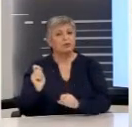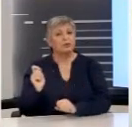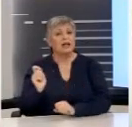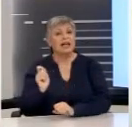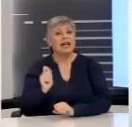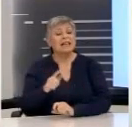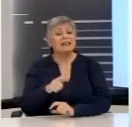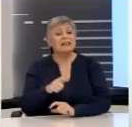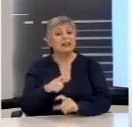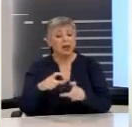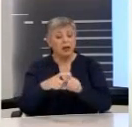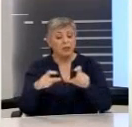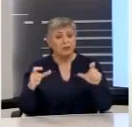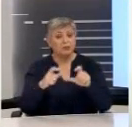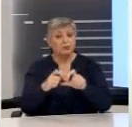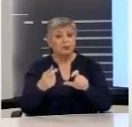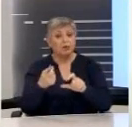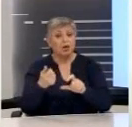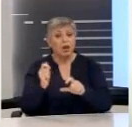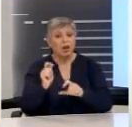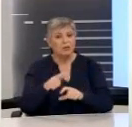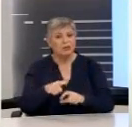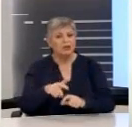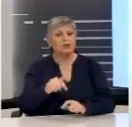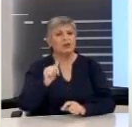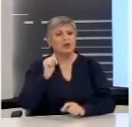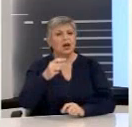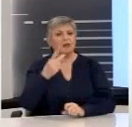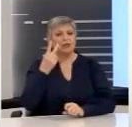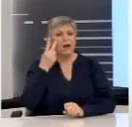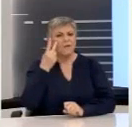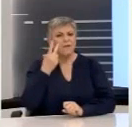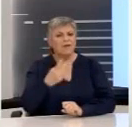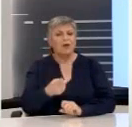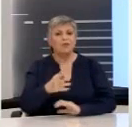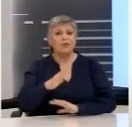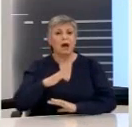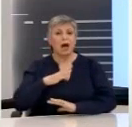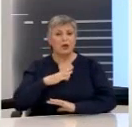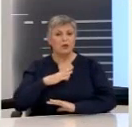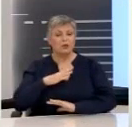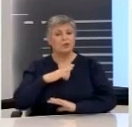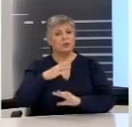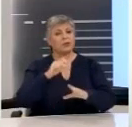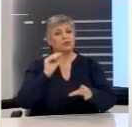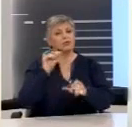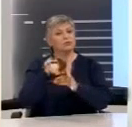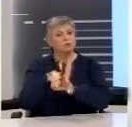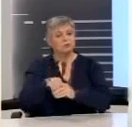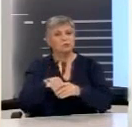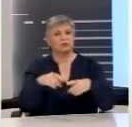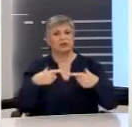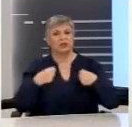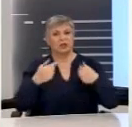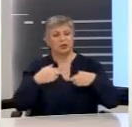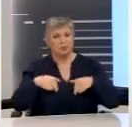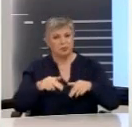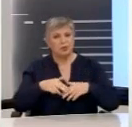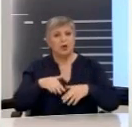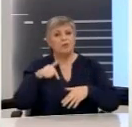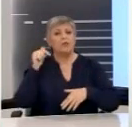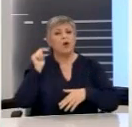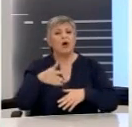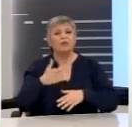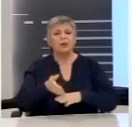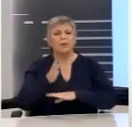κυρίου Γιαννουσάκη φιγουράρουν εταιρικές οντότητες που όχι μόνο συμμετείχαν και είχαν εμπλακεί, αλλά έχουν καταδικαστεί για τον όρο